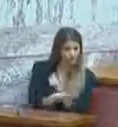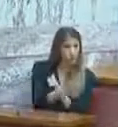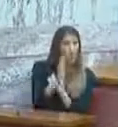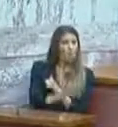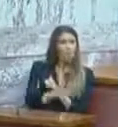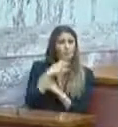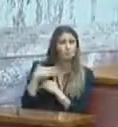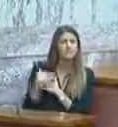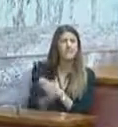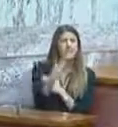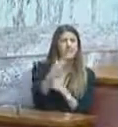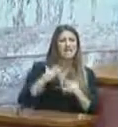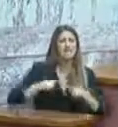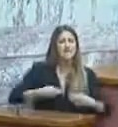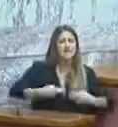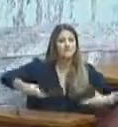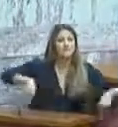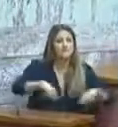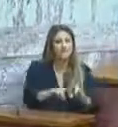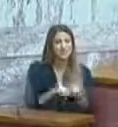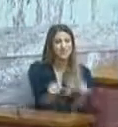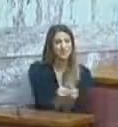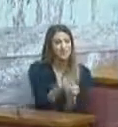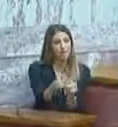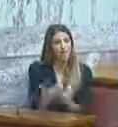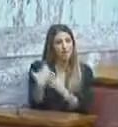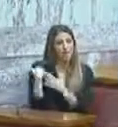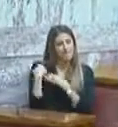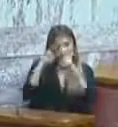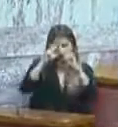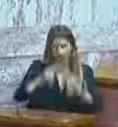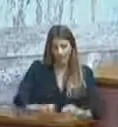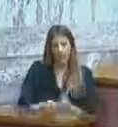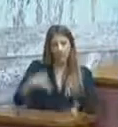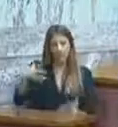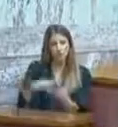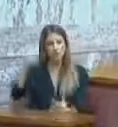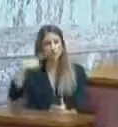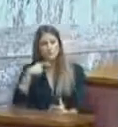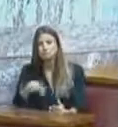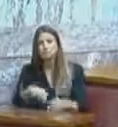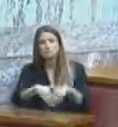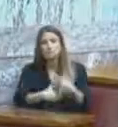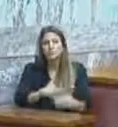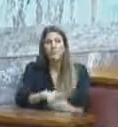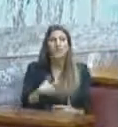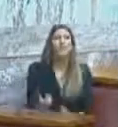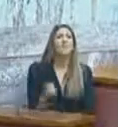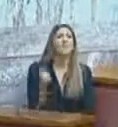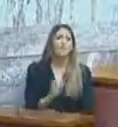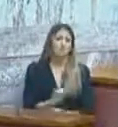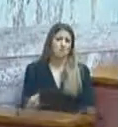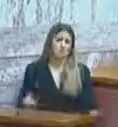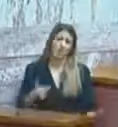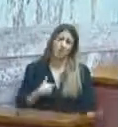σε τριμελές γνωμοδοτικό συμβούλιο το νομικό έλεγχο των στοιχείων της κατηγορίας και της αξιολόγησης της ουσιαστικής βασιμότητας. Δεν το πράξατε, κακώς δεν το